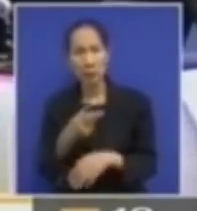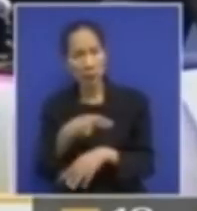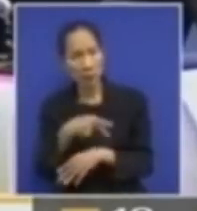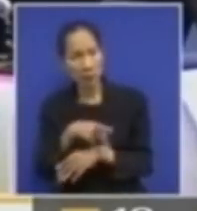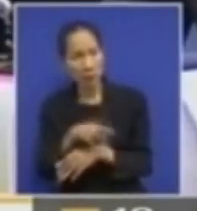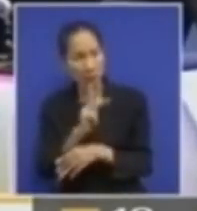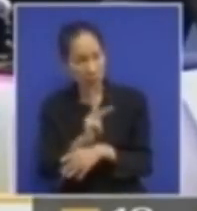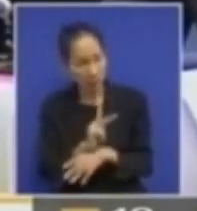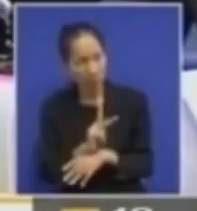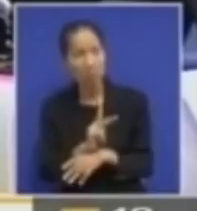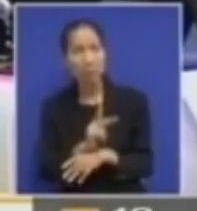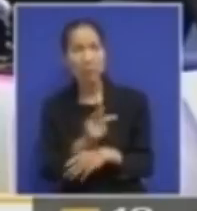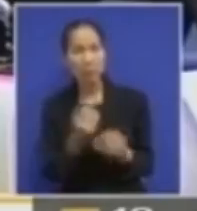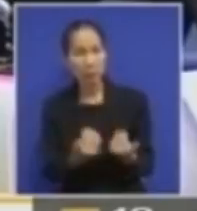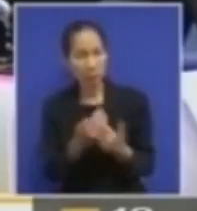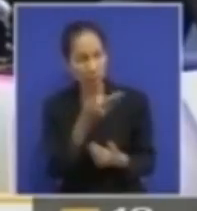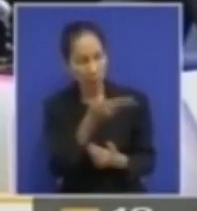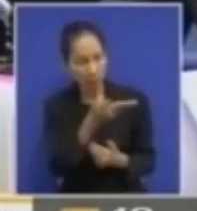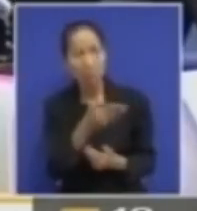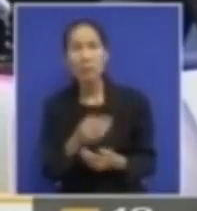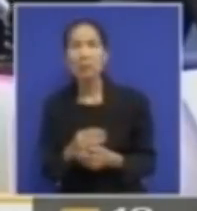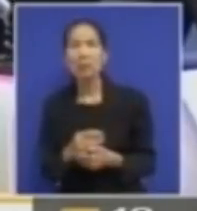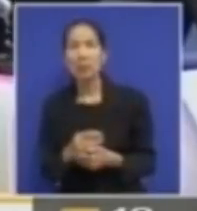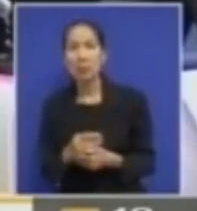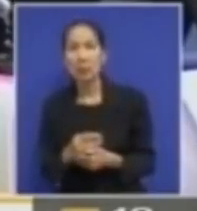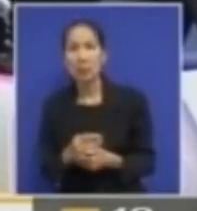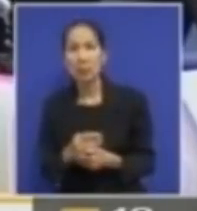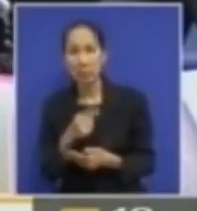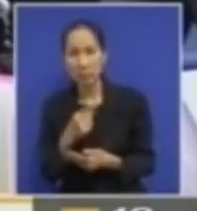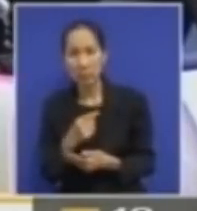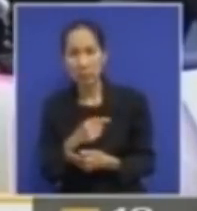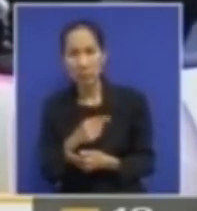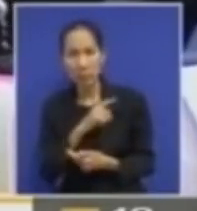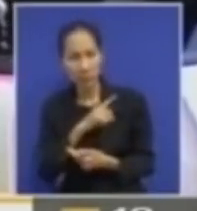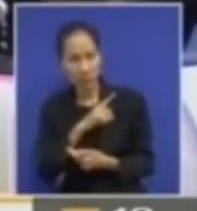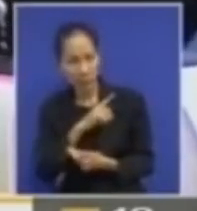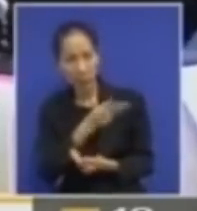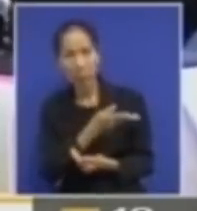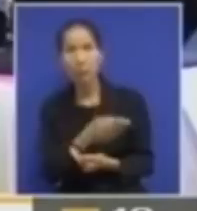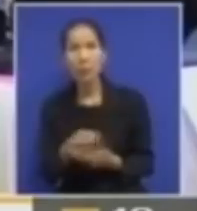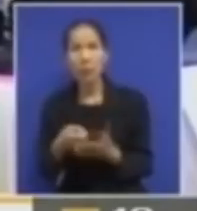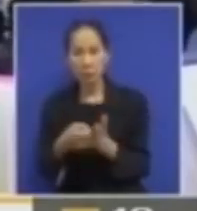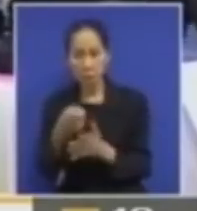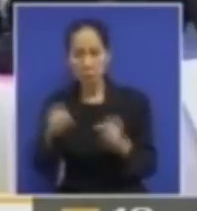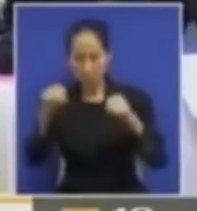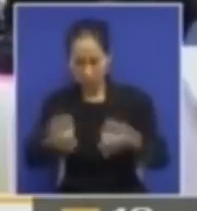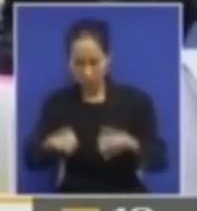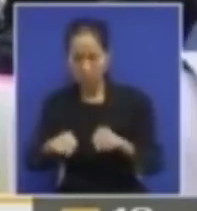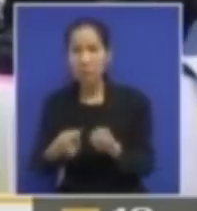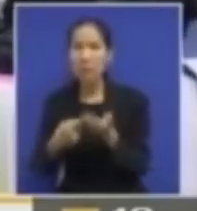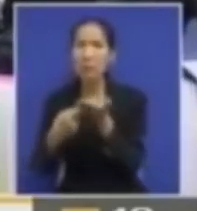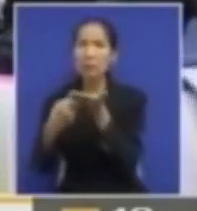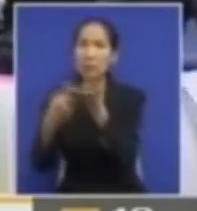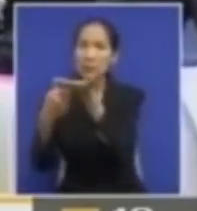ครั้งนี้เนี่ยท่านประธานเองมีส่วนที่จะรับถ้าผลลงมติเป็นอย่างไรจะต้องนำทูล9